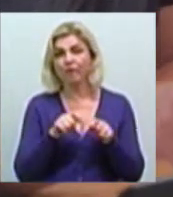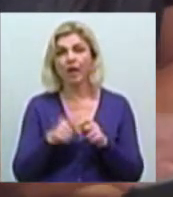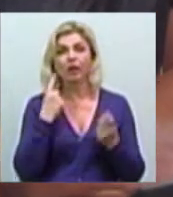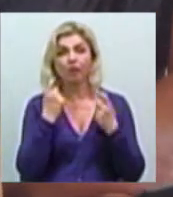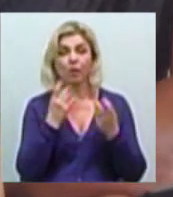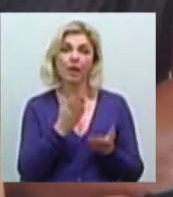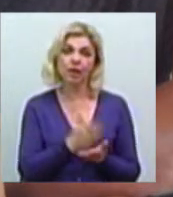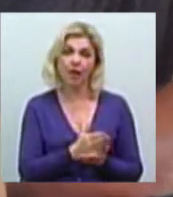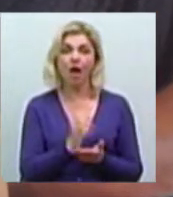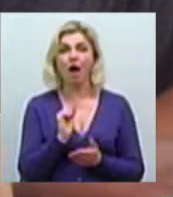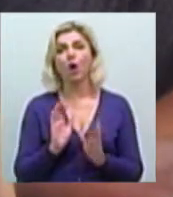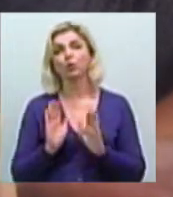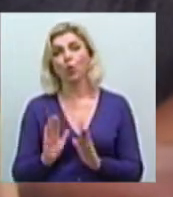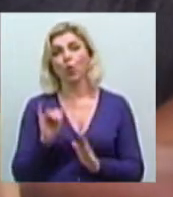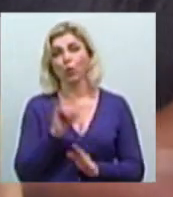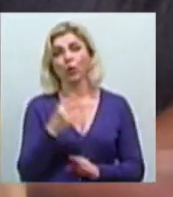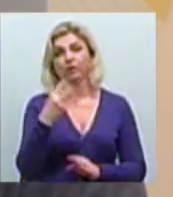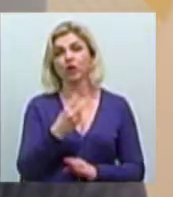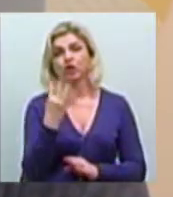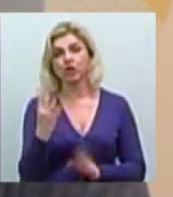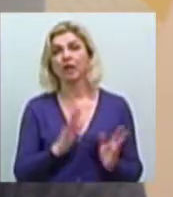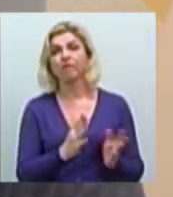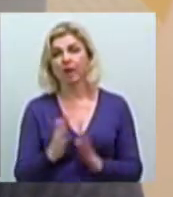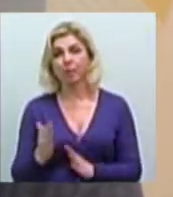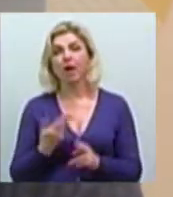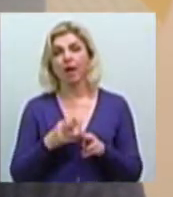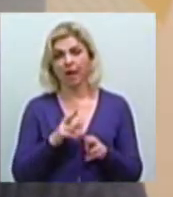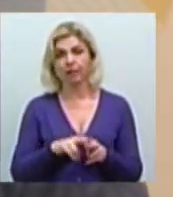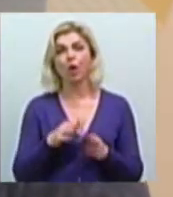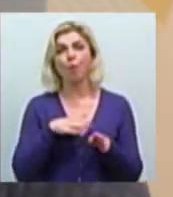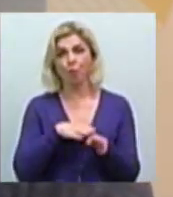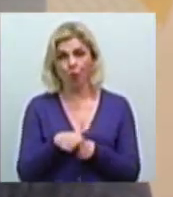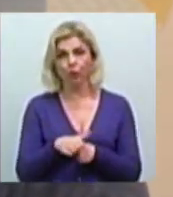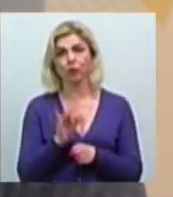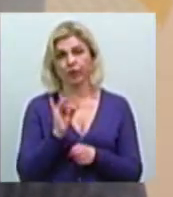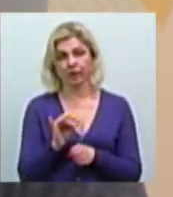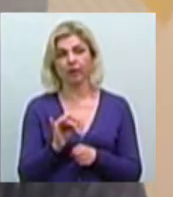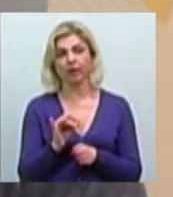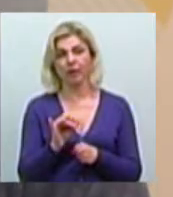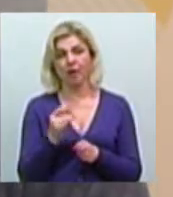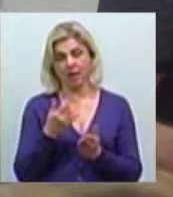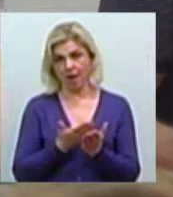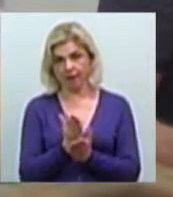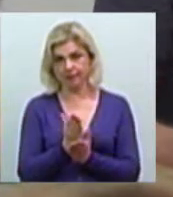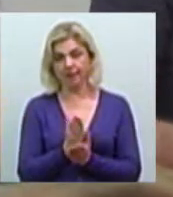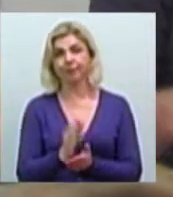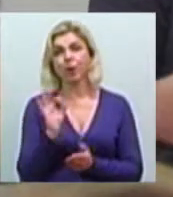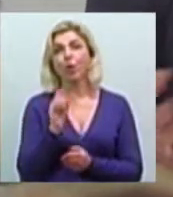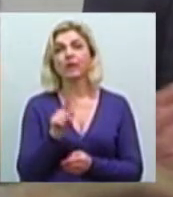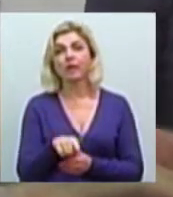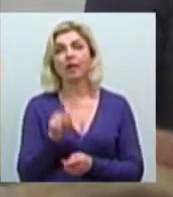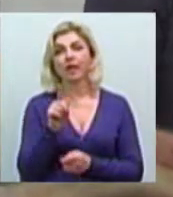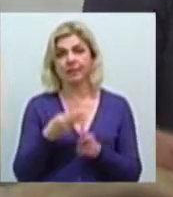інформація є, але лише у 24 випадках вона повно і відносно якісна. Проте навіть